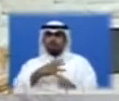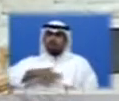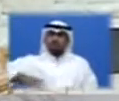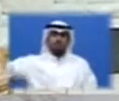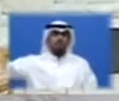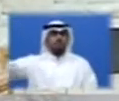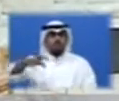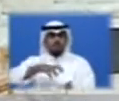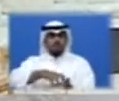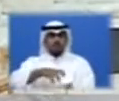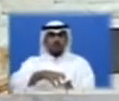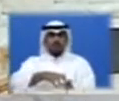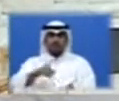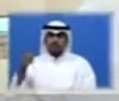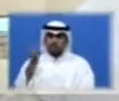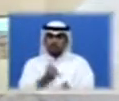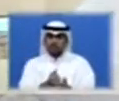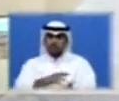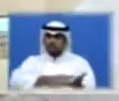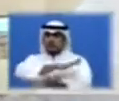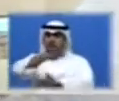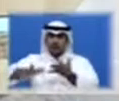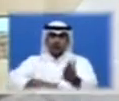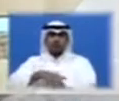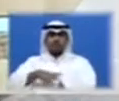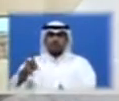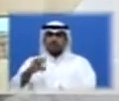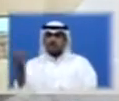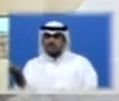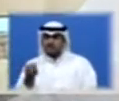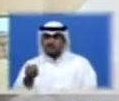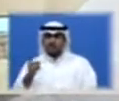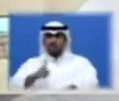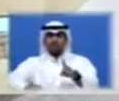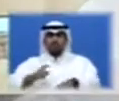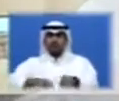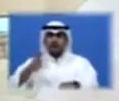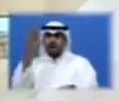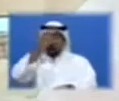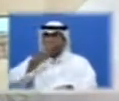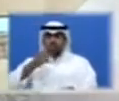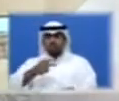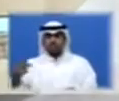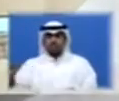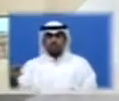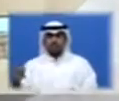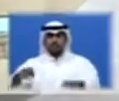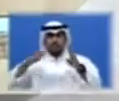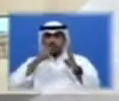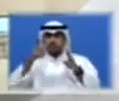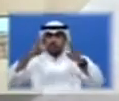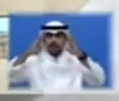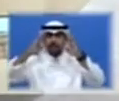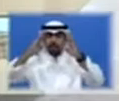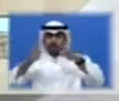كافة الدول المنكوبة. نبارك لحضرة صاحب السمو أمير البلاد المفدى الشيخ صباح الأحمد